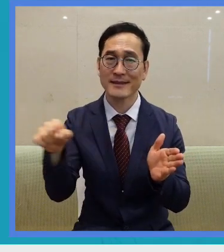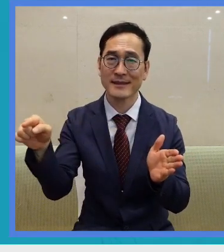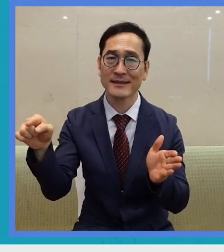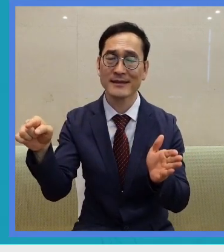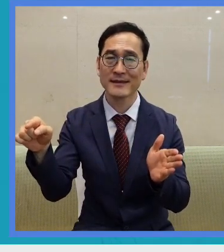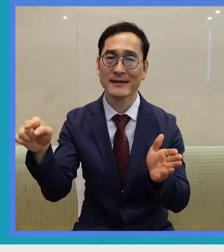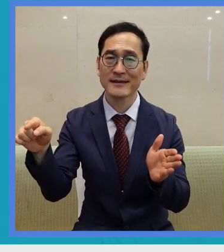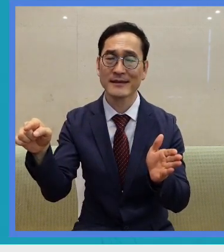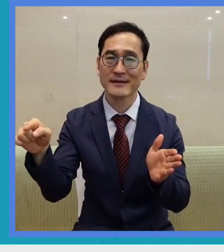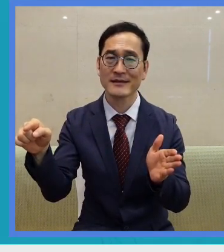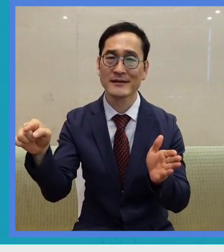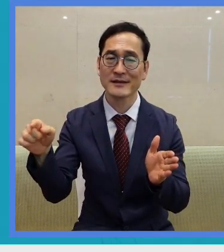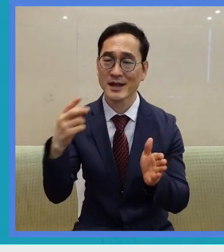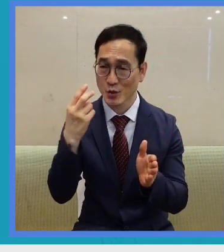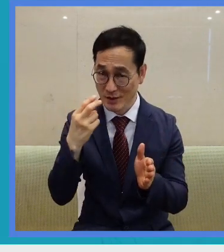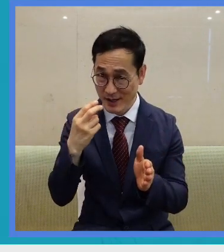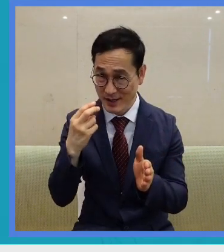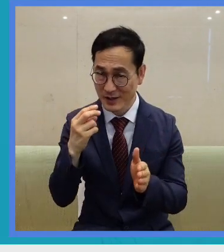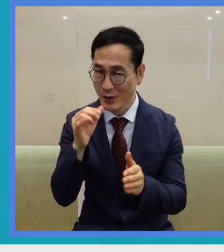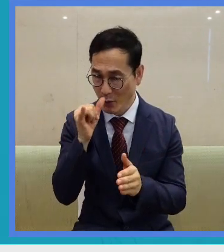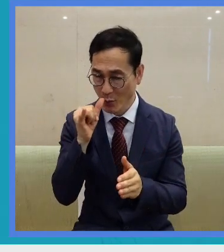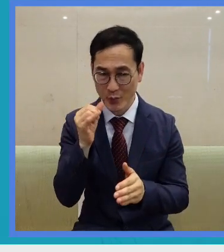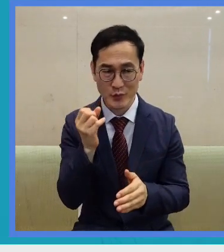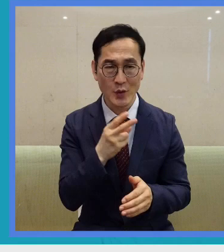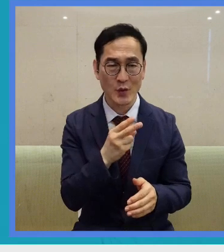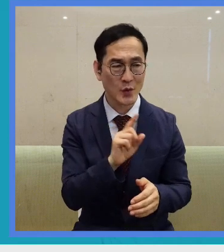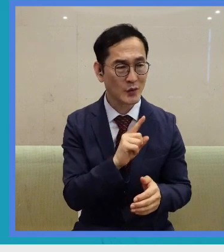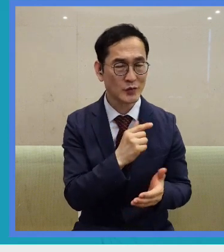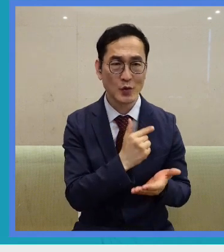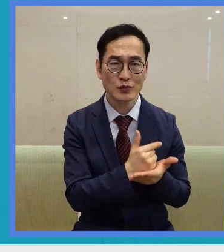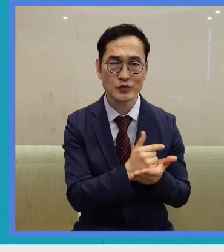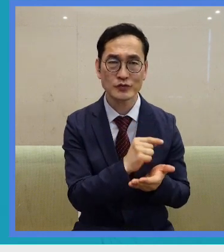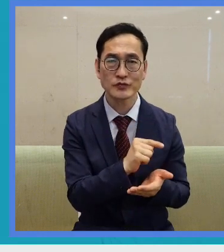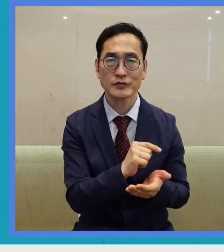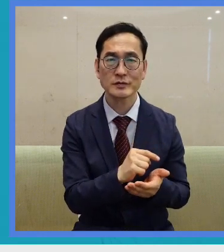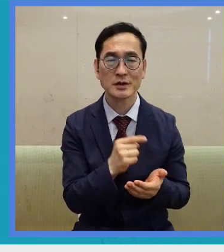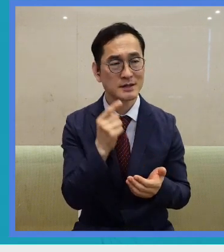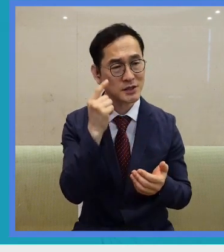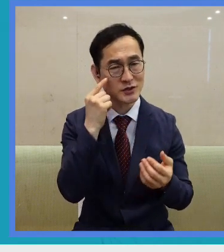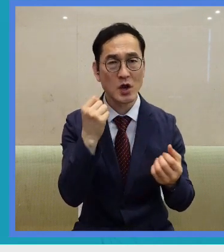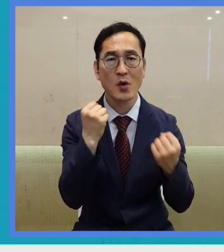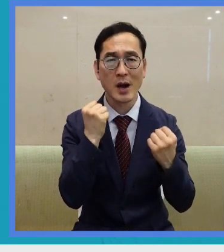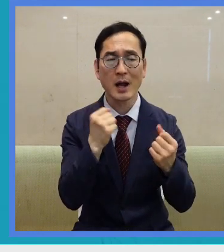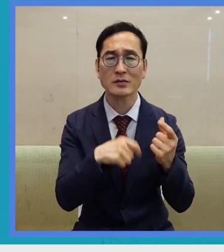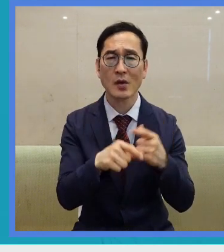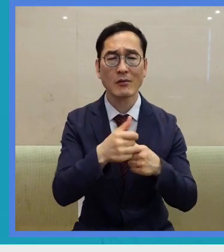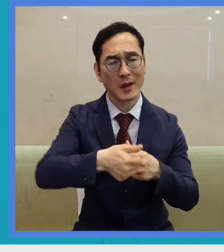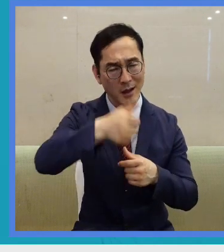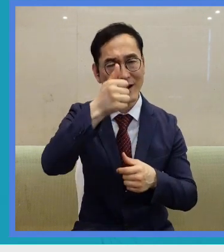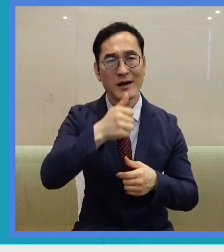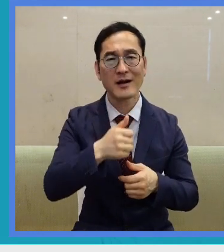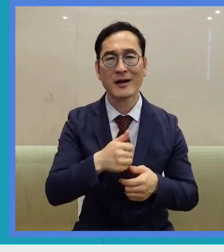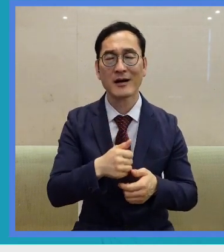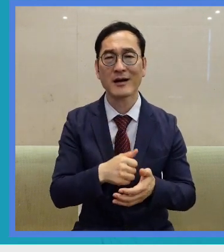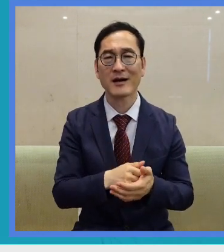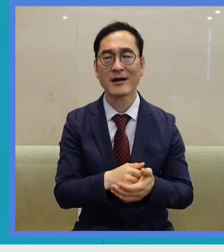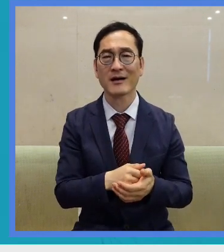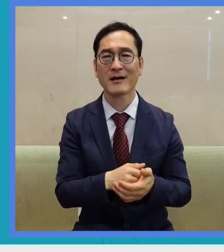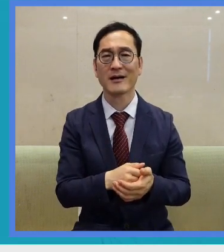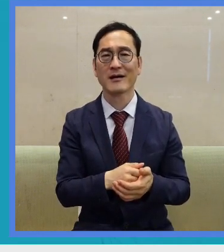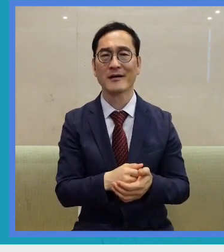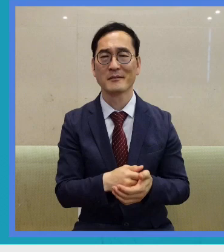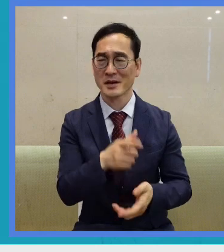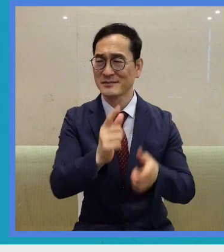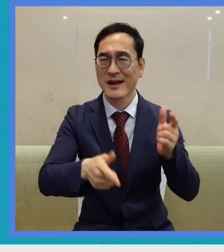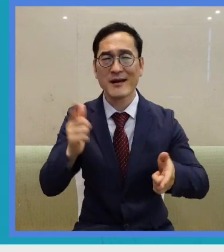어떤 논문들에서는 실제로 정신건강 상태가 좋아지는 사람들이 있더라라고 보고가 되기도 합니다. 하지만